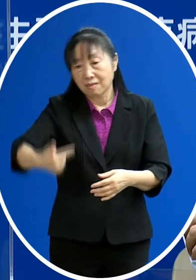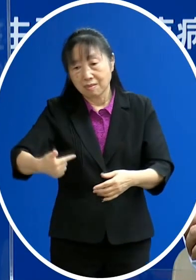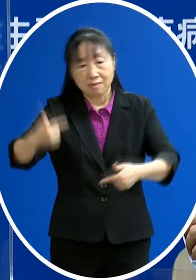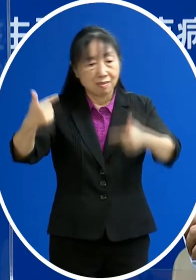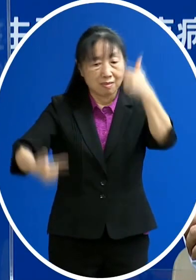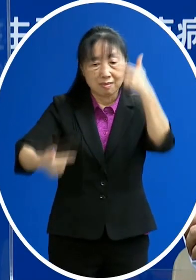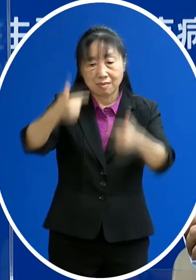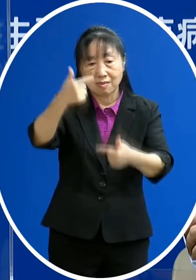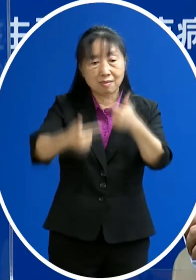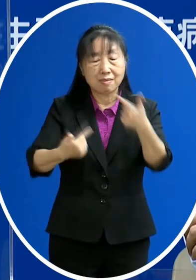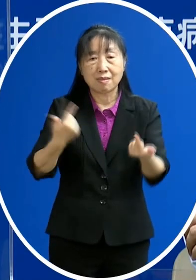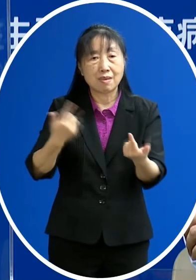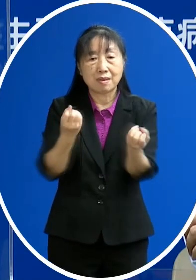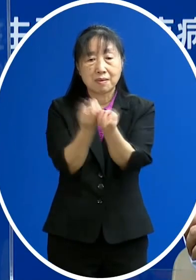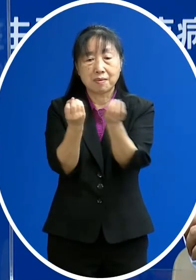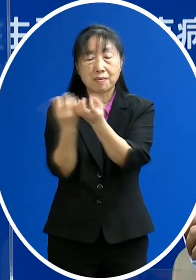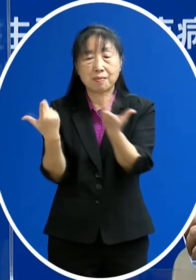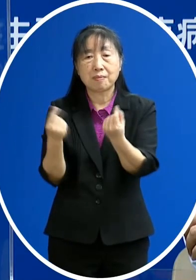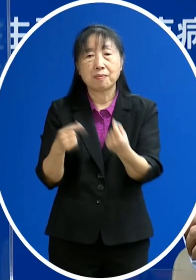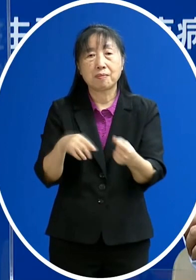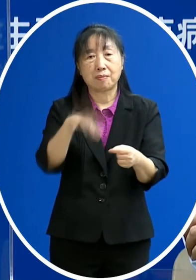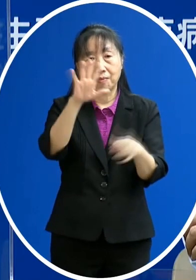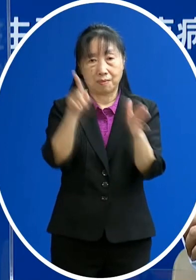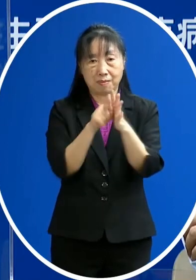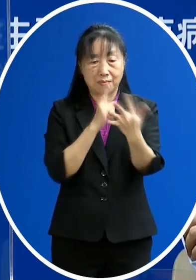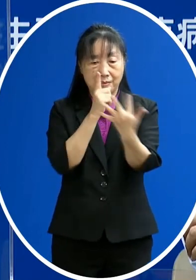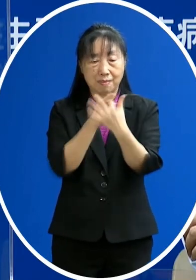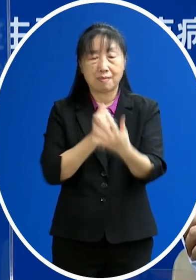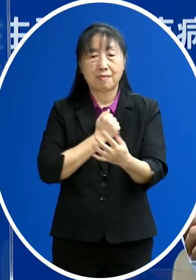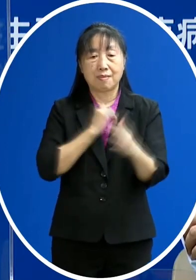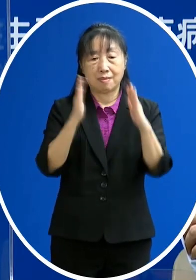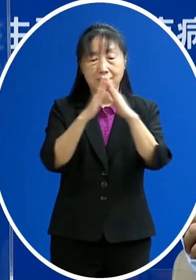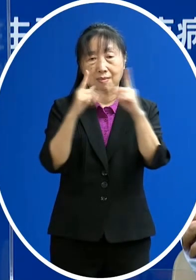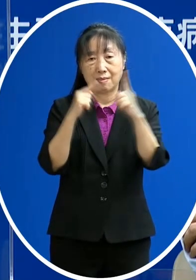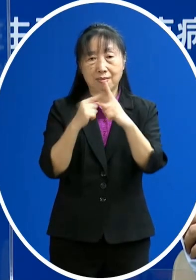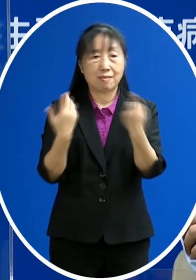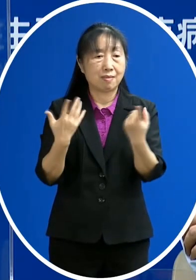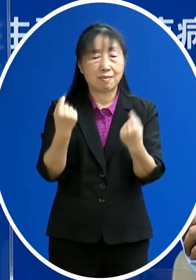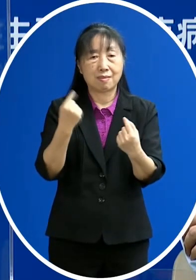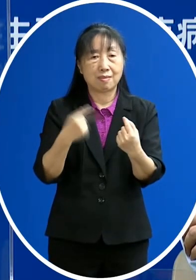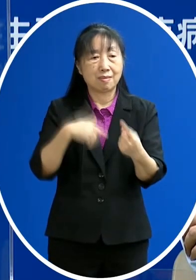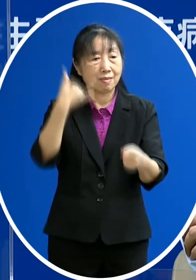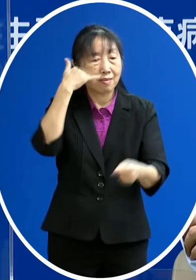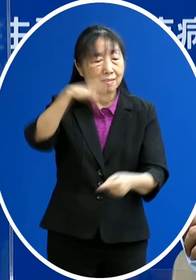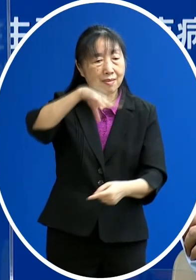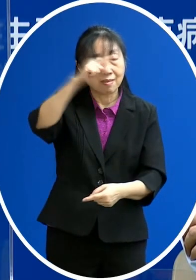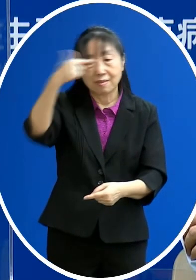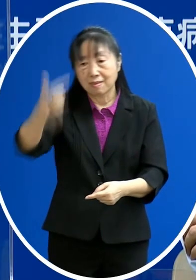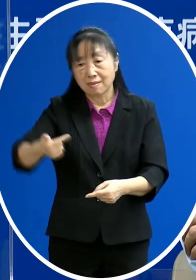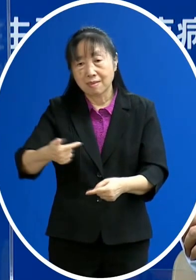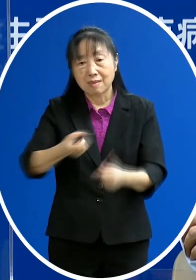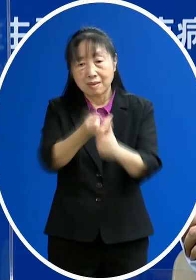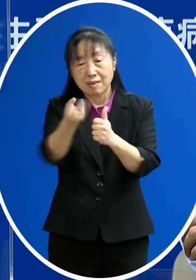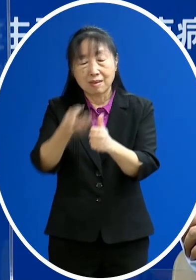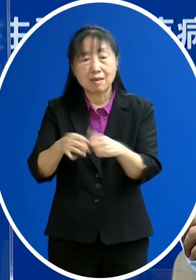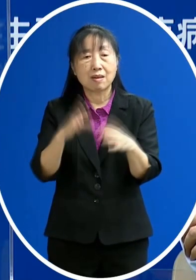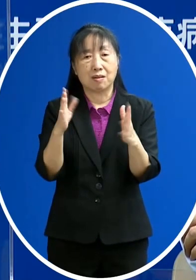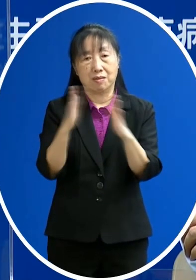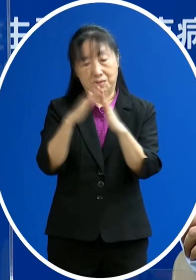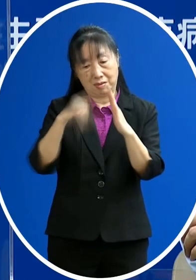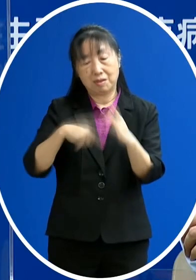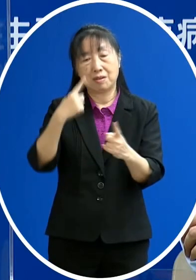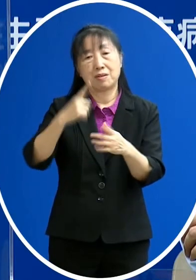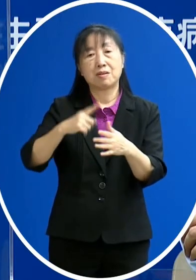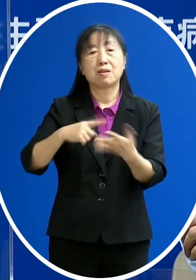多同住的家人，其实他是发病的先后而已，所以他家中里面那稍微注意就好，不会向社区来